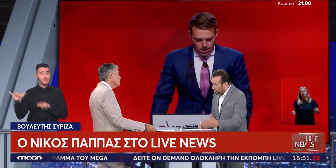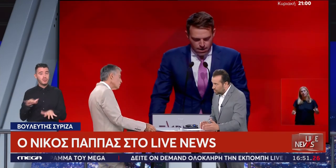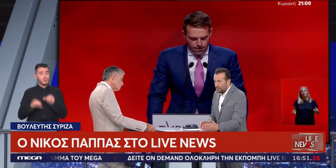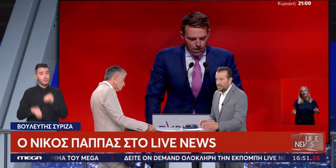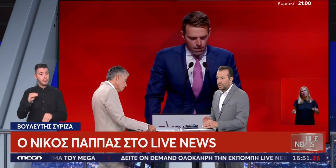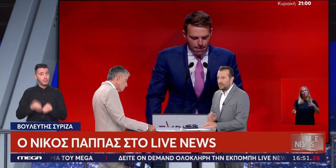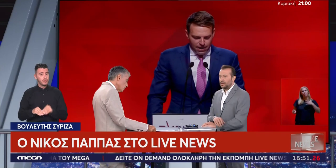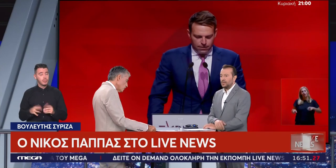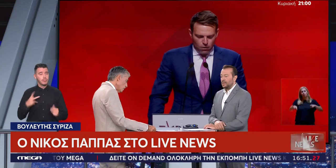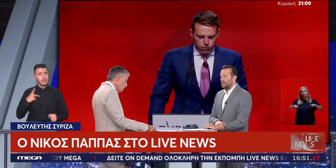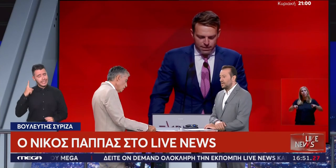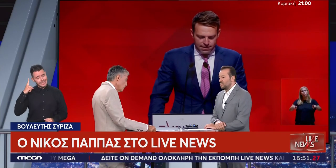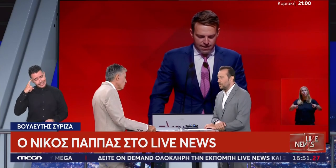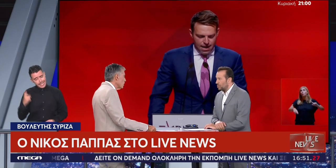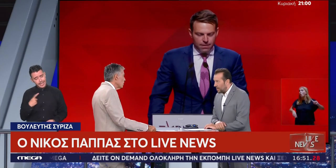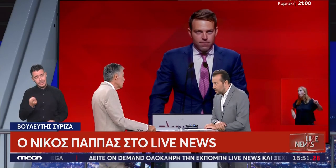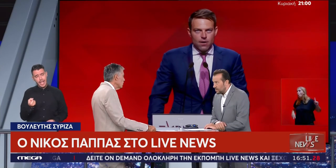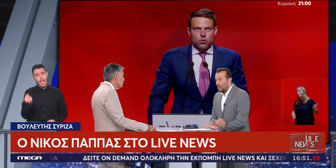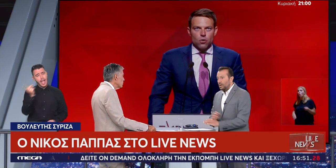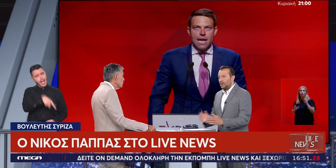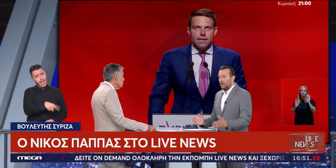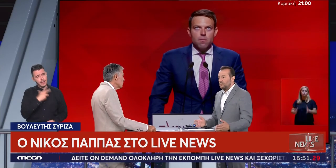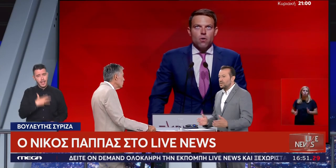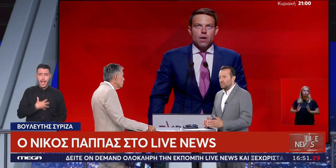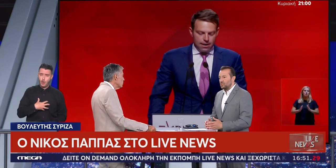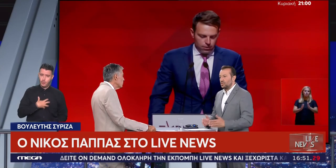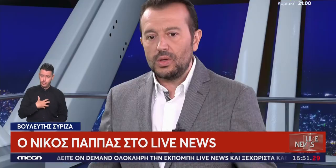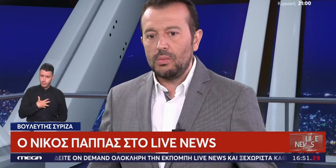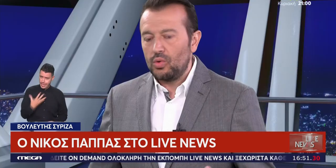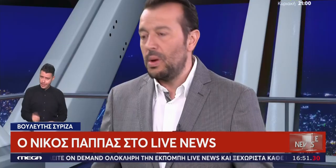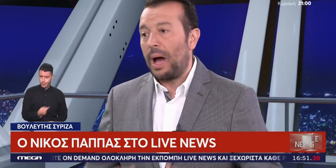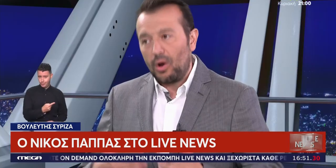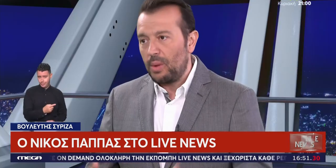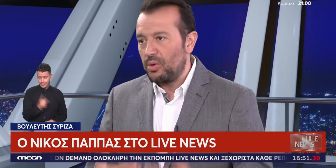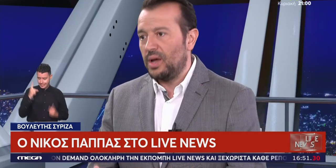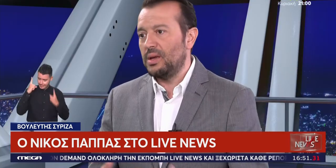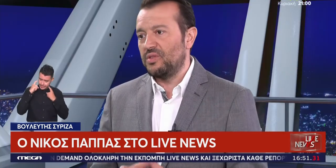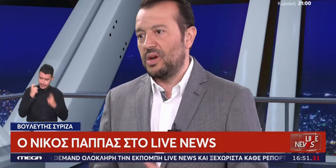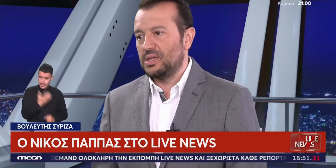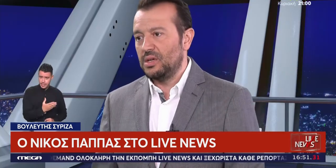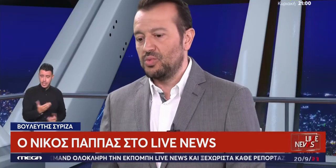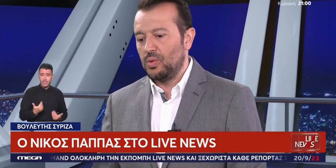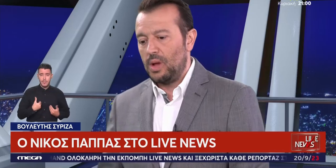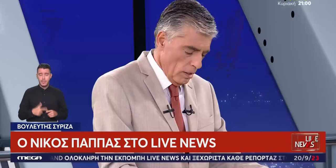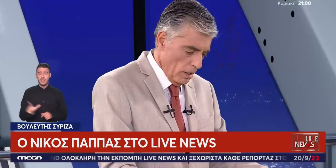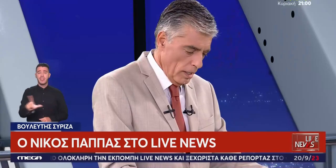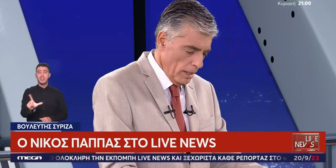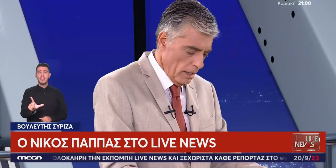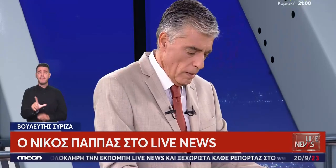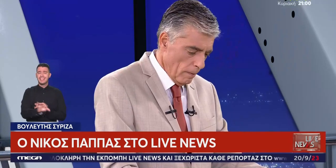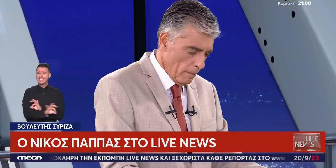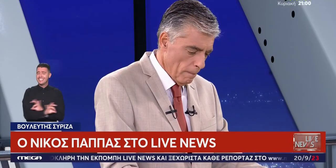Άλλοι ανησυχούν και το γνωρίζετε γιατί είστε και στο ρεπορτάζ. Και εμείς νομίζω ότι μπορούμε ακόμα πιο δυνατοί από Δευτέρα να ξεκινήσουμε τη δουλειά